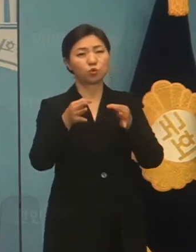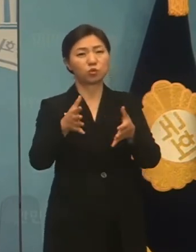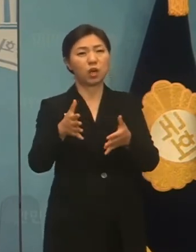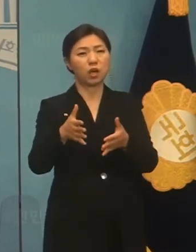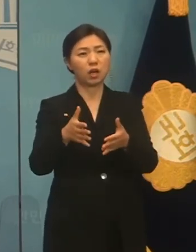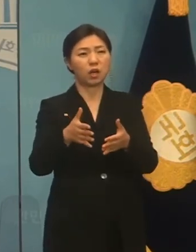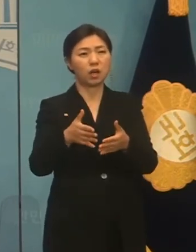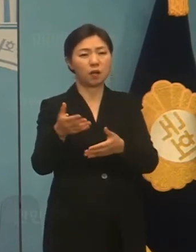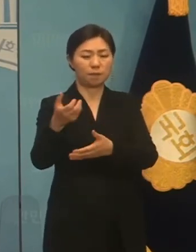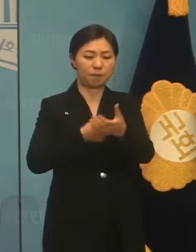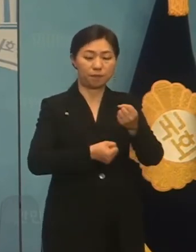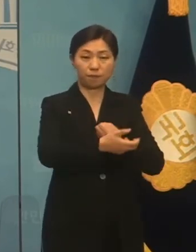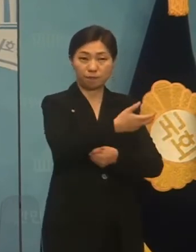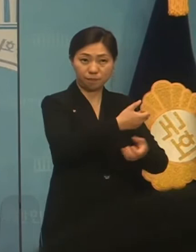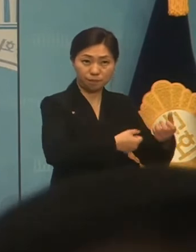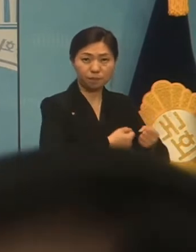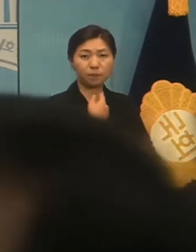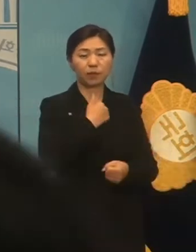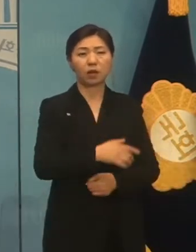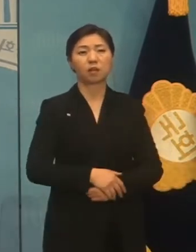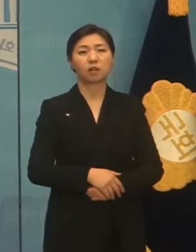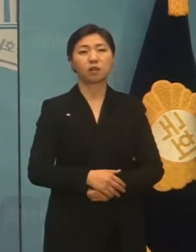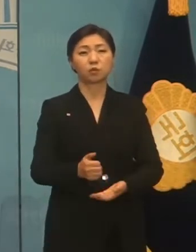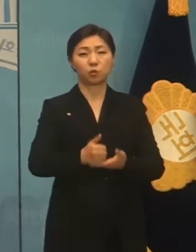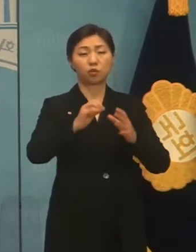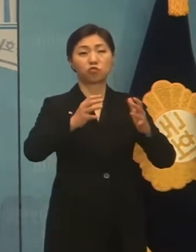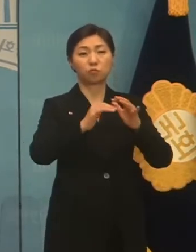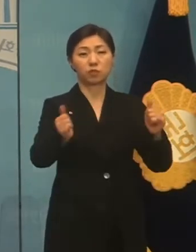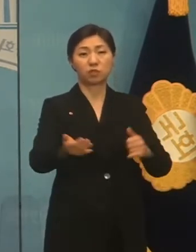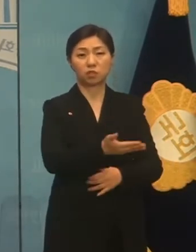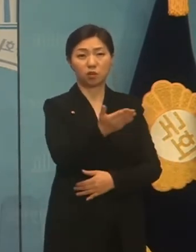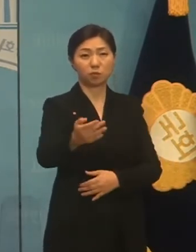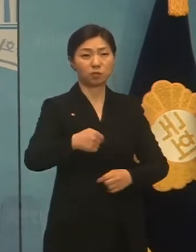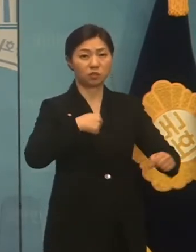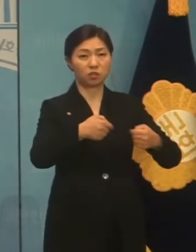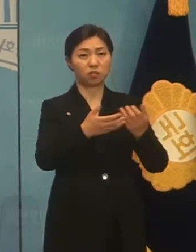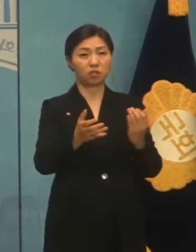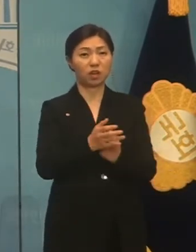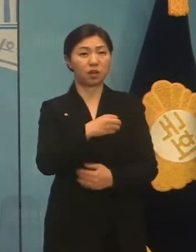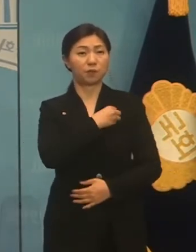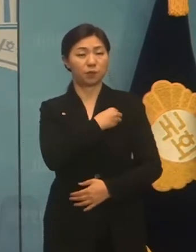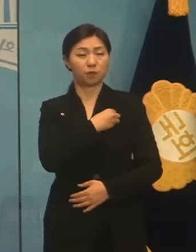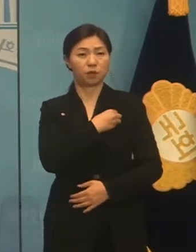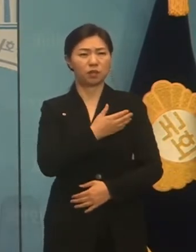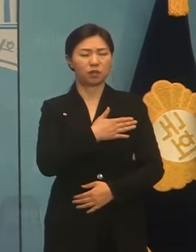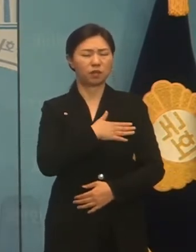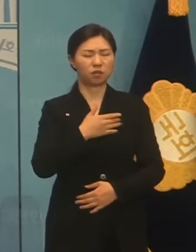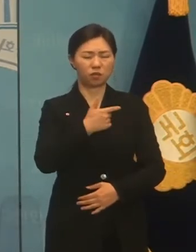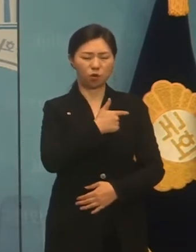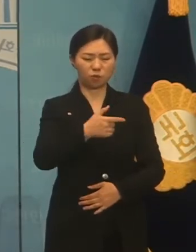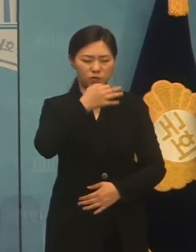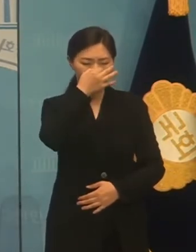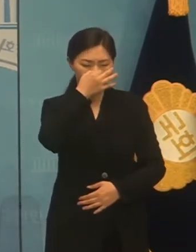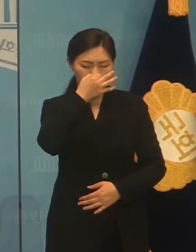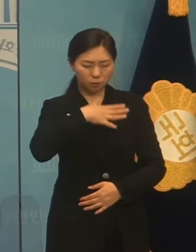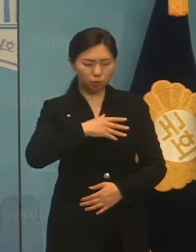존경하는 국민 여러분, 당원 동지 여러분, 저는 누구보다 힘든 어린 시절을